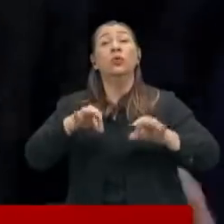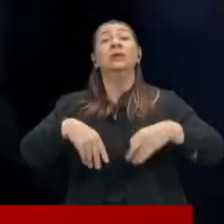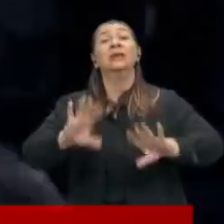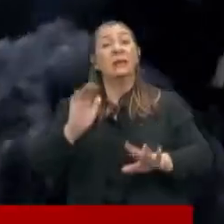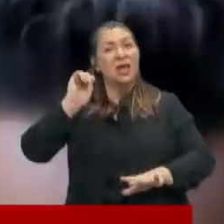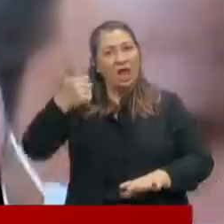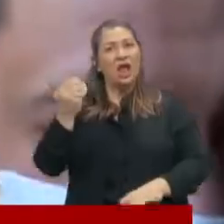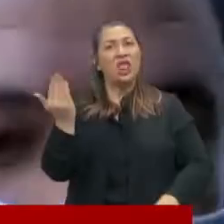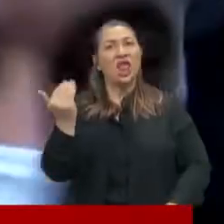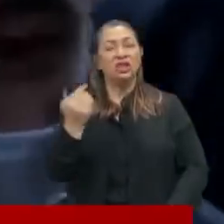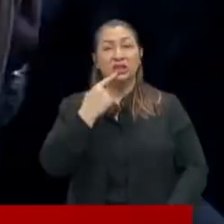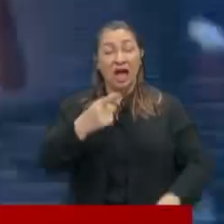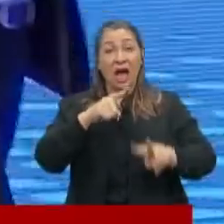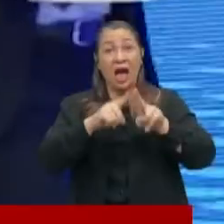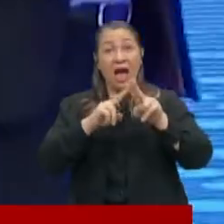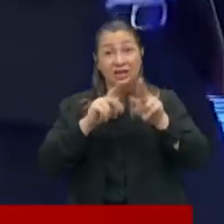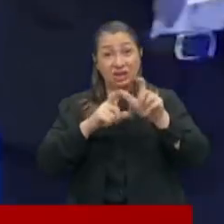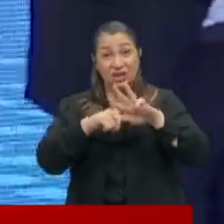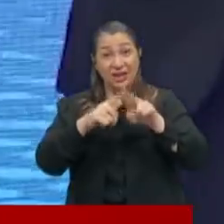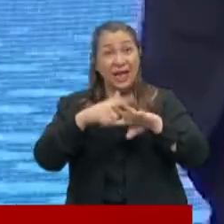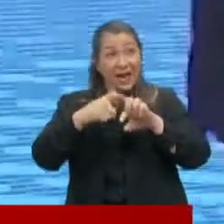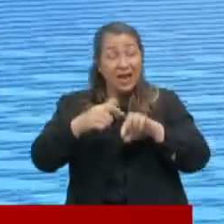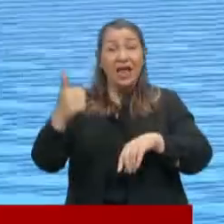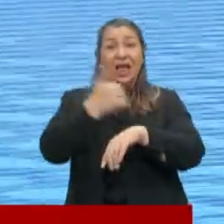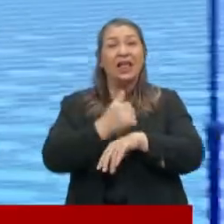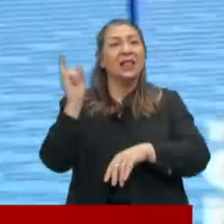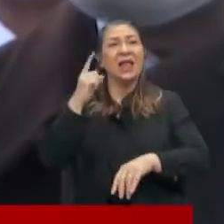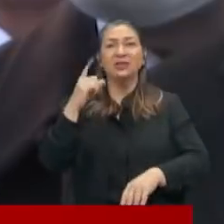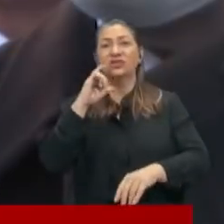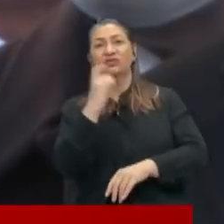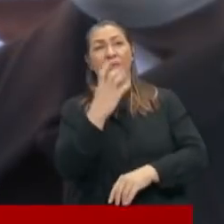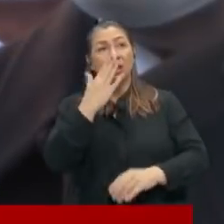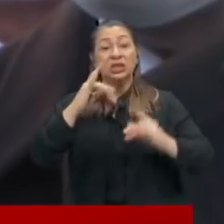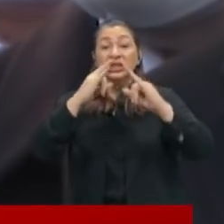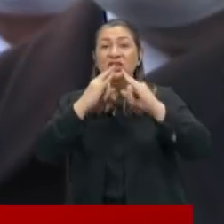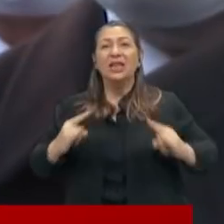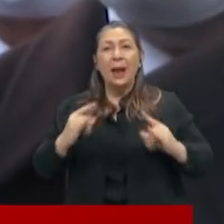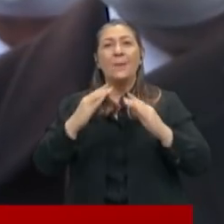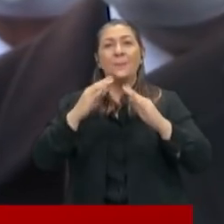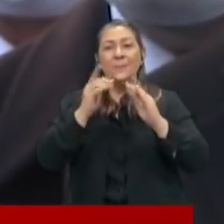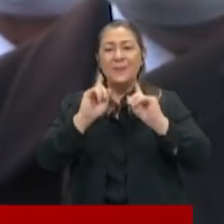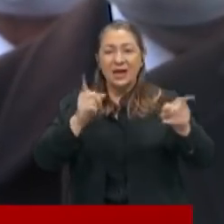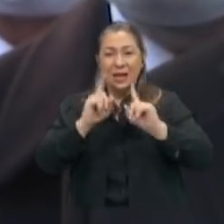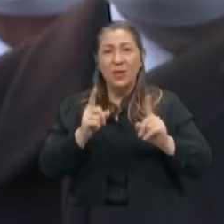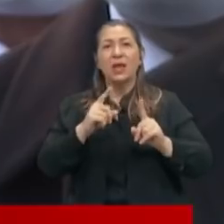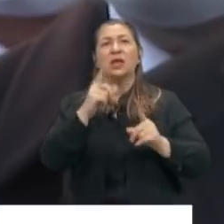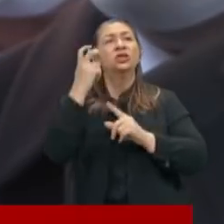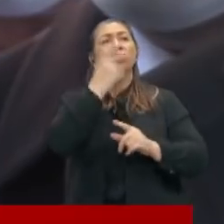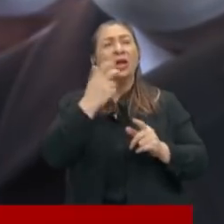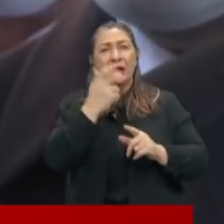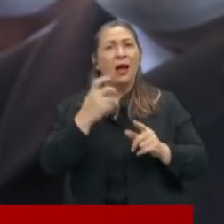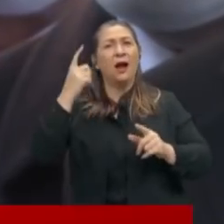bile yarın gelecek diyen Akşener'e iktidarın vereceği cevap da gözler. Çadır mahkemeleri, megri megri